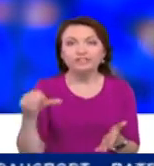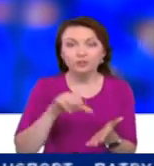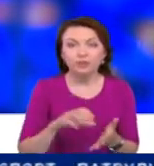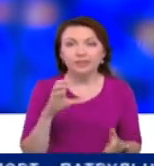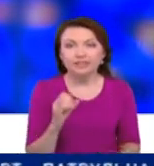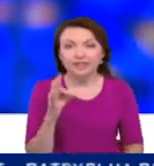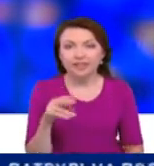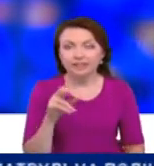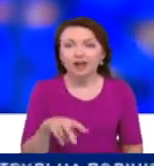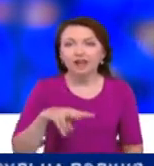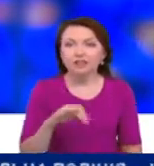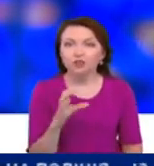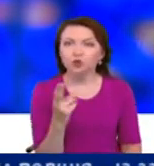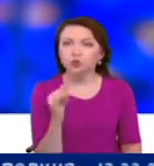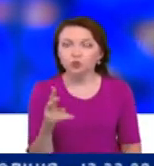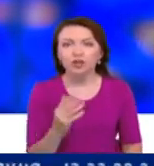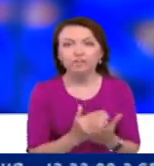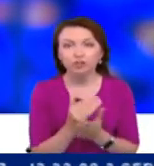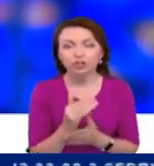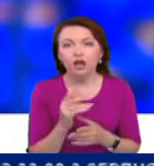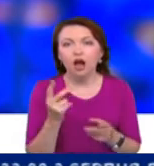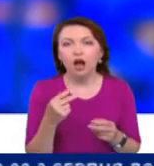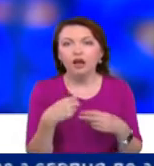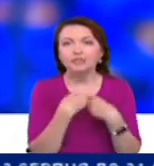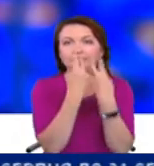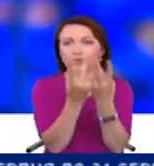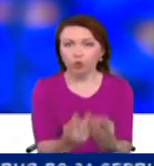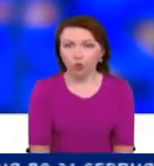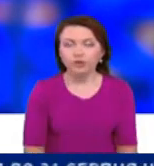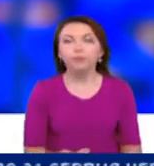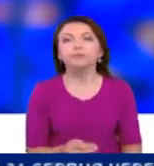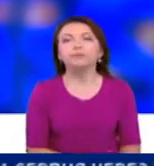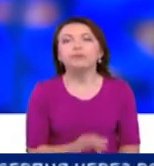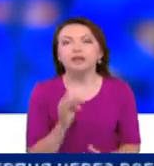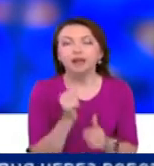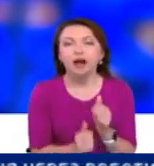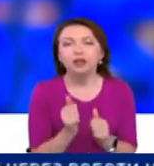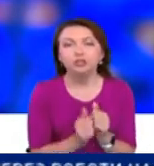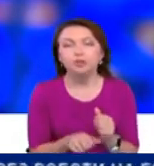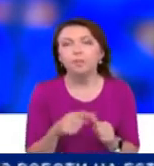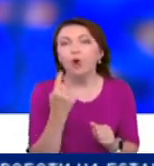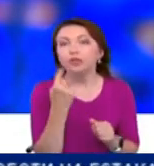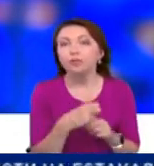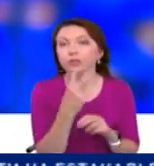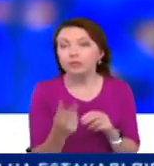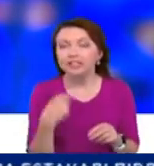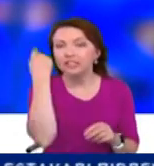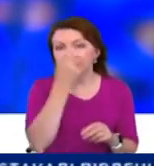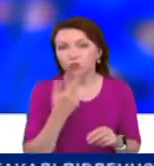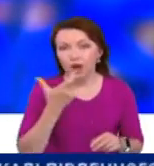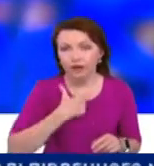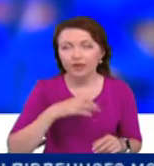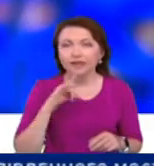Середа и Лыскун на вышке. Они прыгают синхронно один прыжок. И каждый по одному прыжку в индивидуале. И